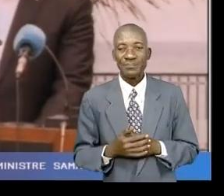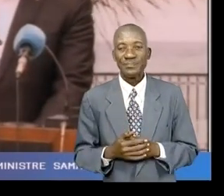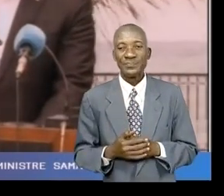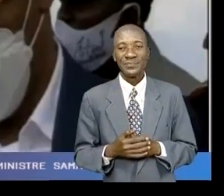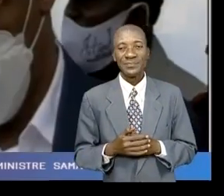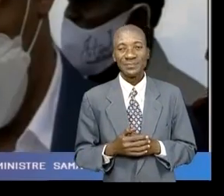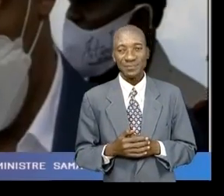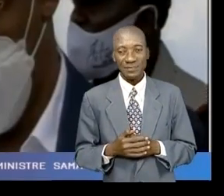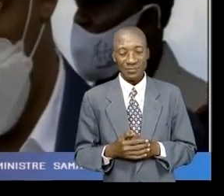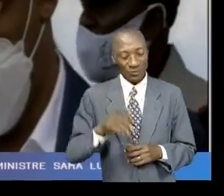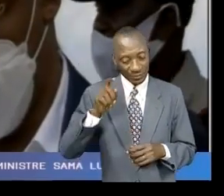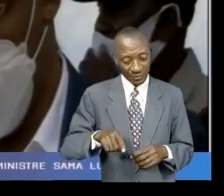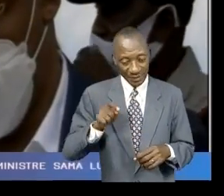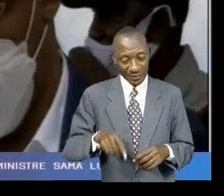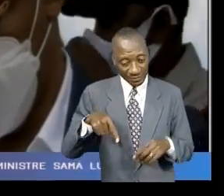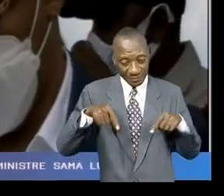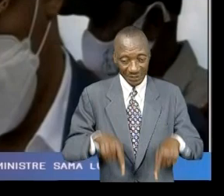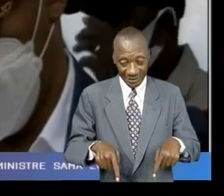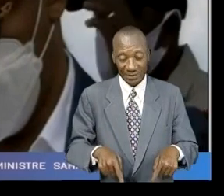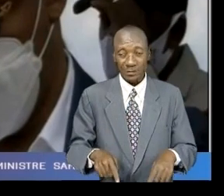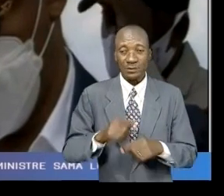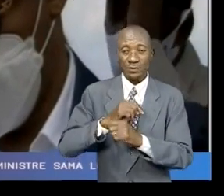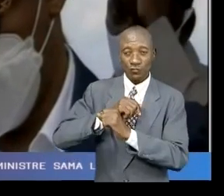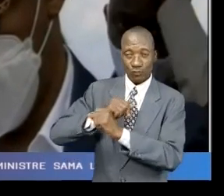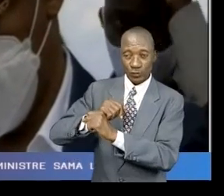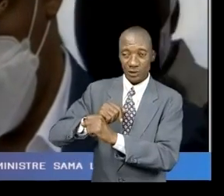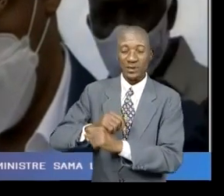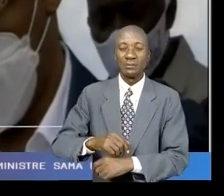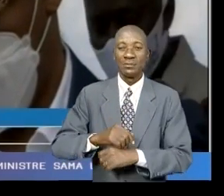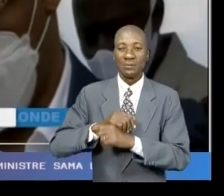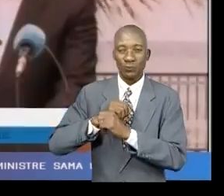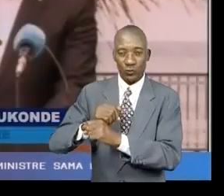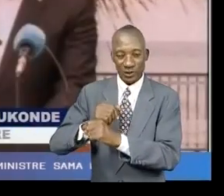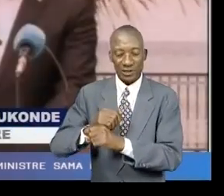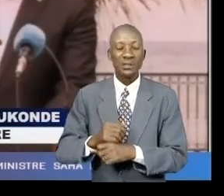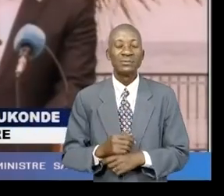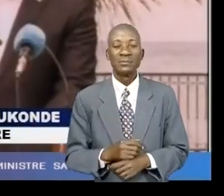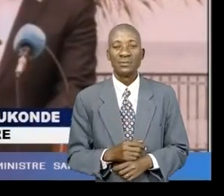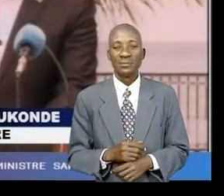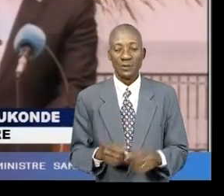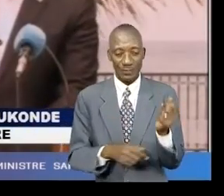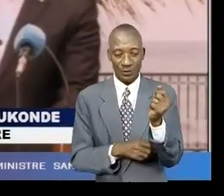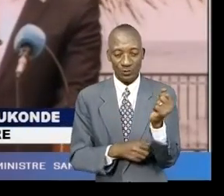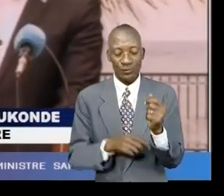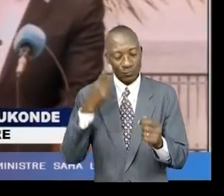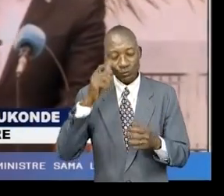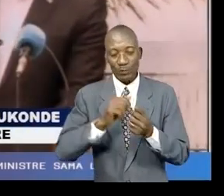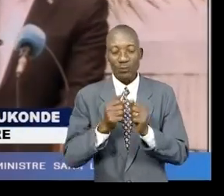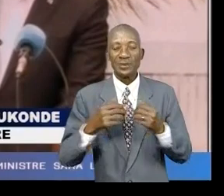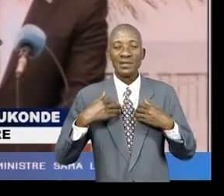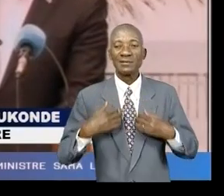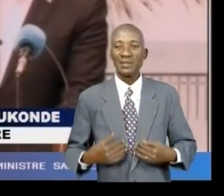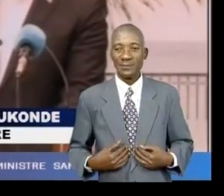Prévention se chargera de continuer à poursuivre la situation sanitaire